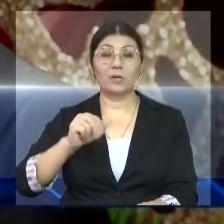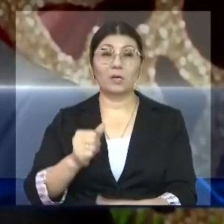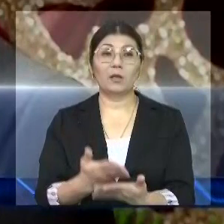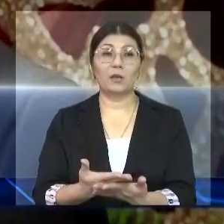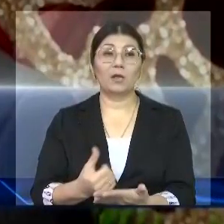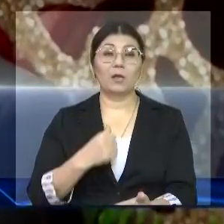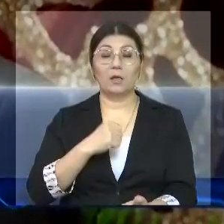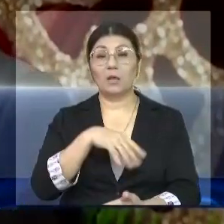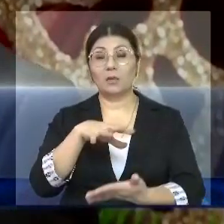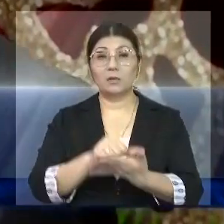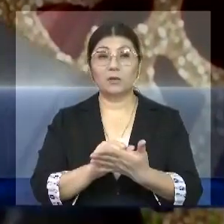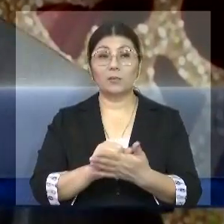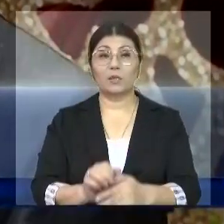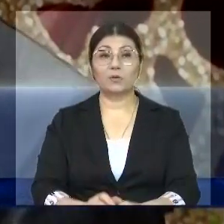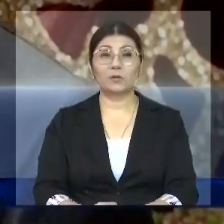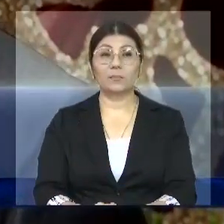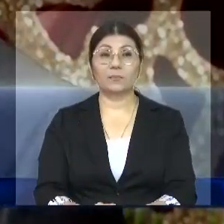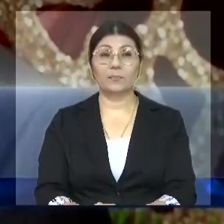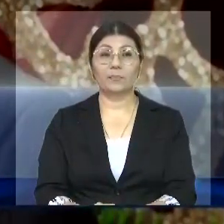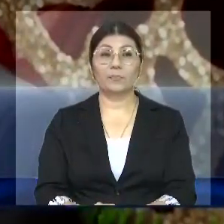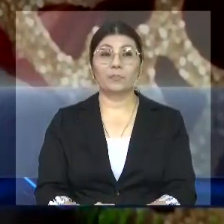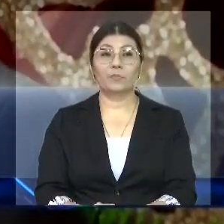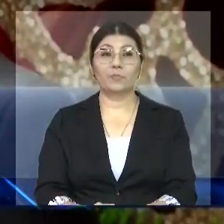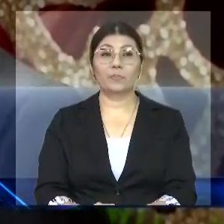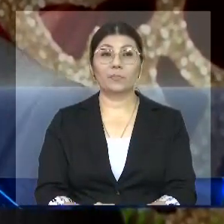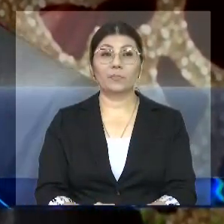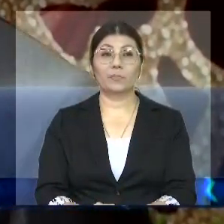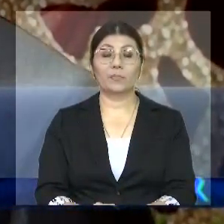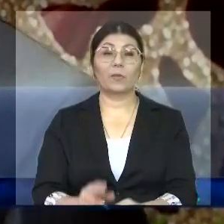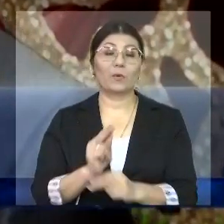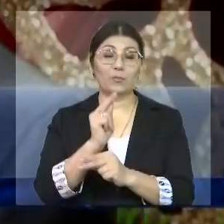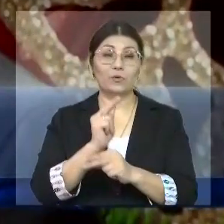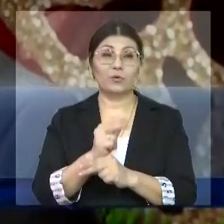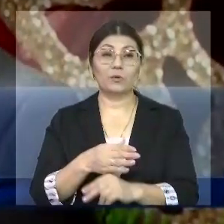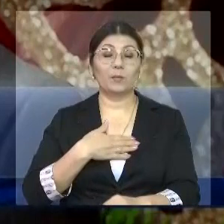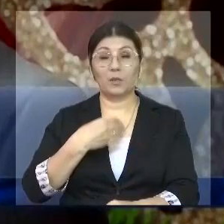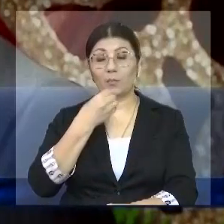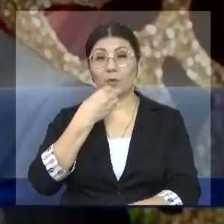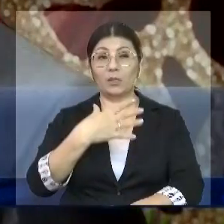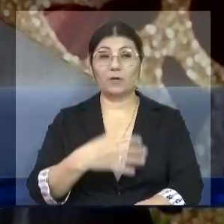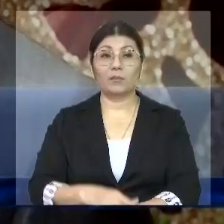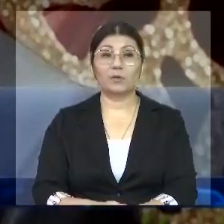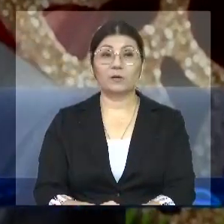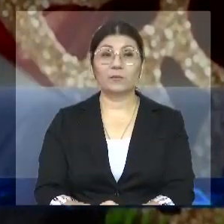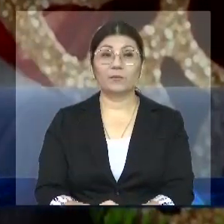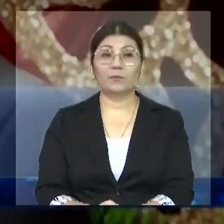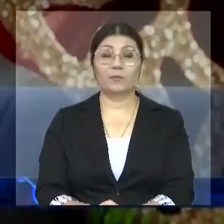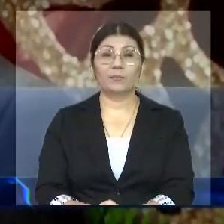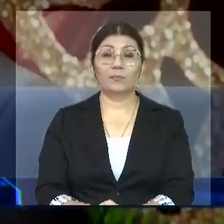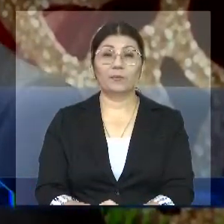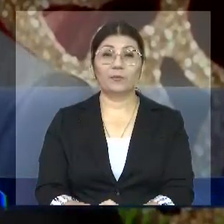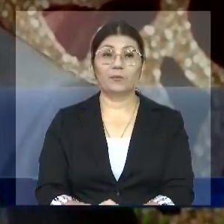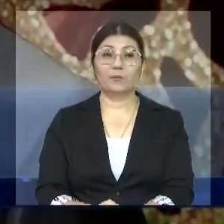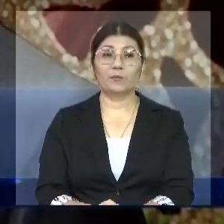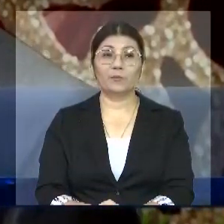папа, получается, с детства привлек к этому. Мне это очень понравилось. Я следил с детства за ним.